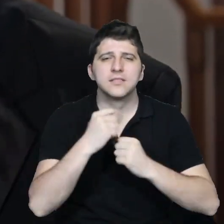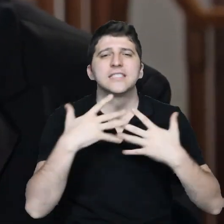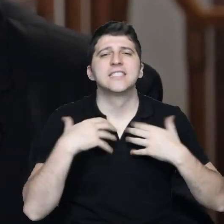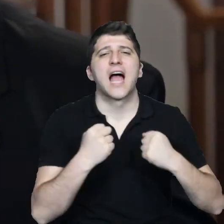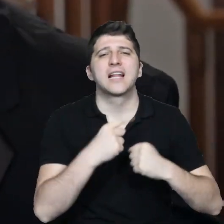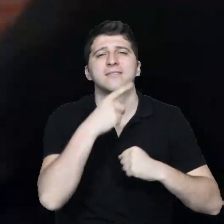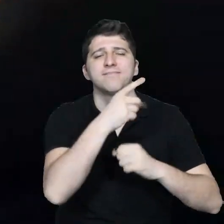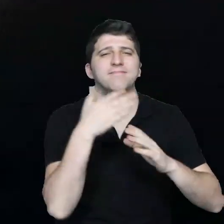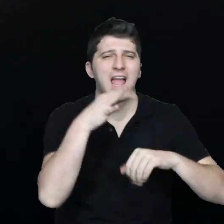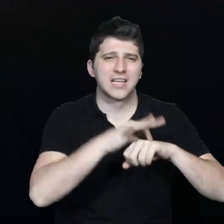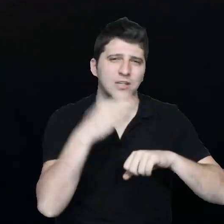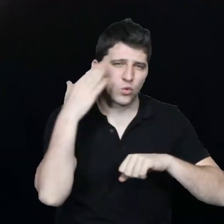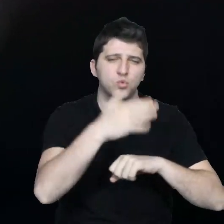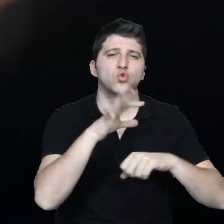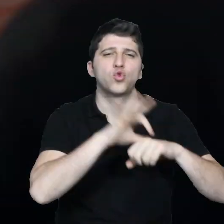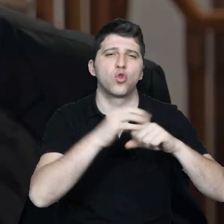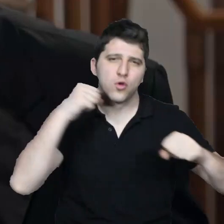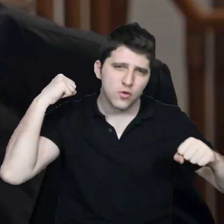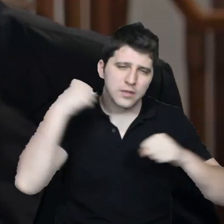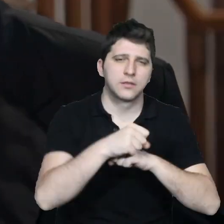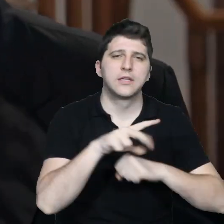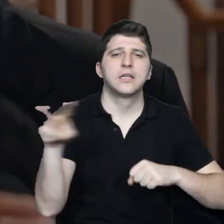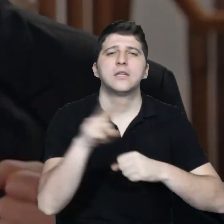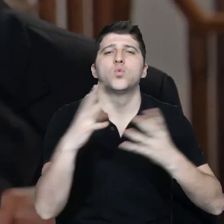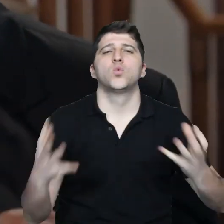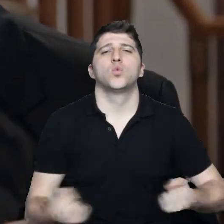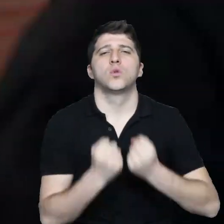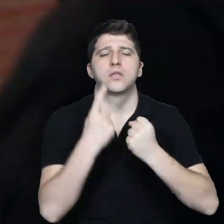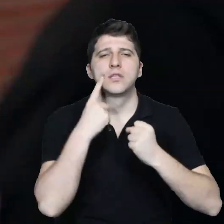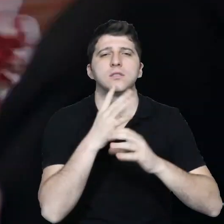götür. Peşine de Doktor Uğur'u yamult böyle, anladın mı? Bir taşta iki kuş şekli.